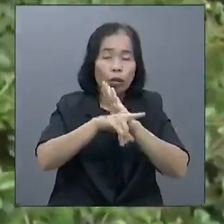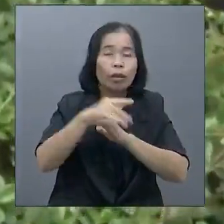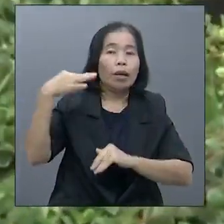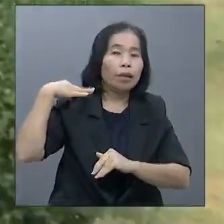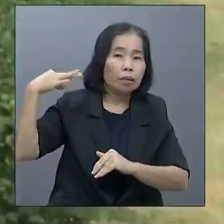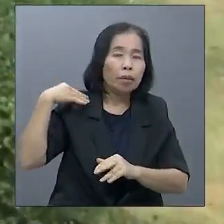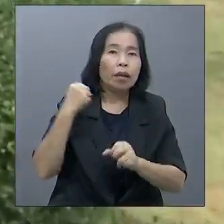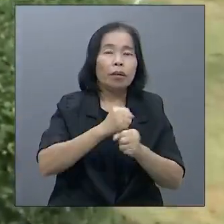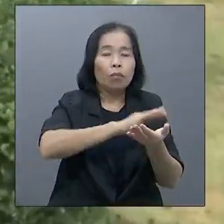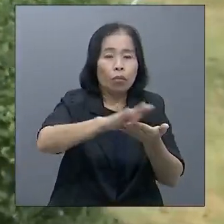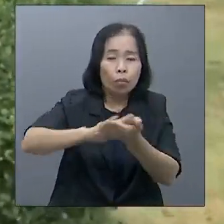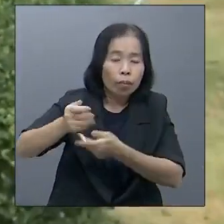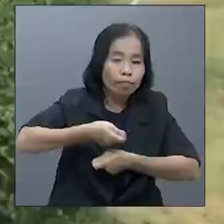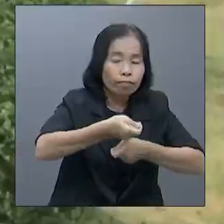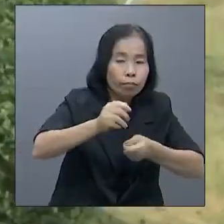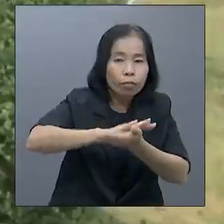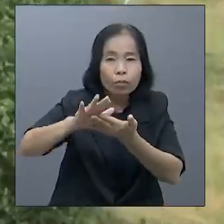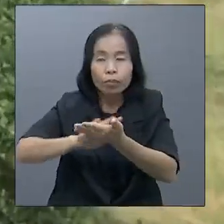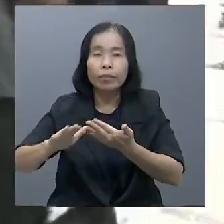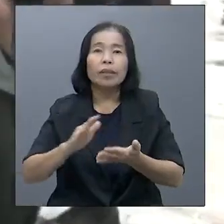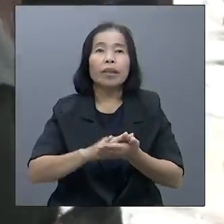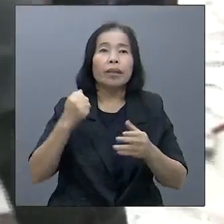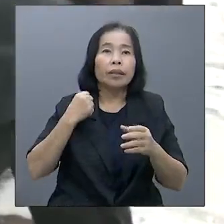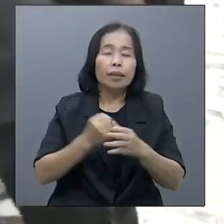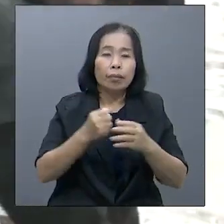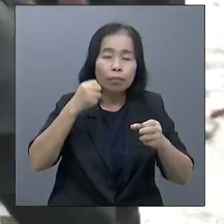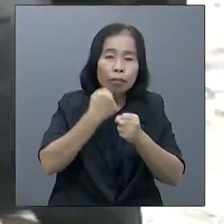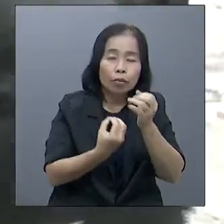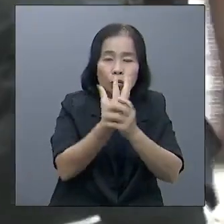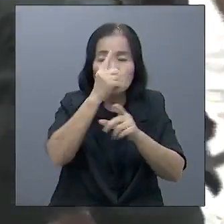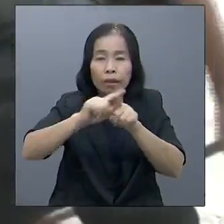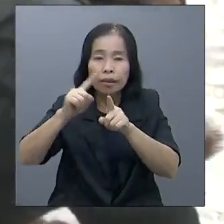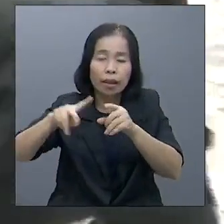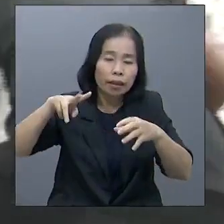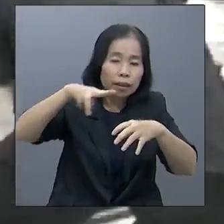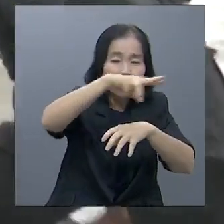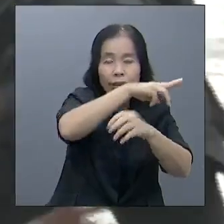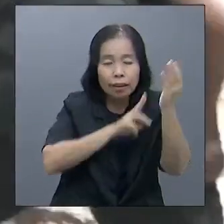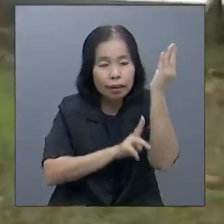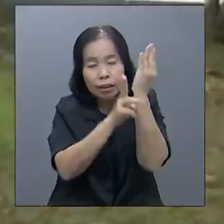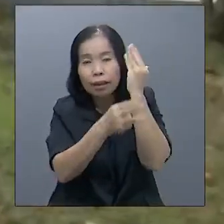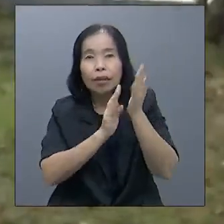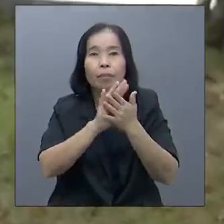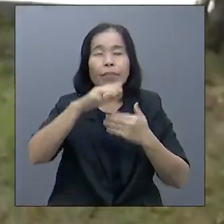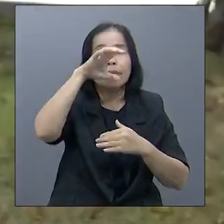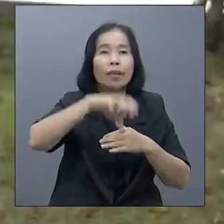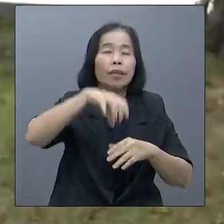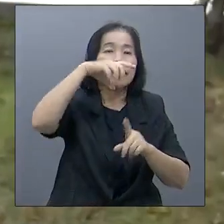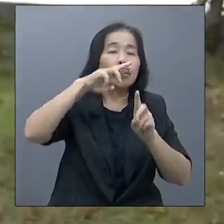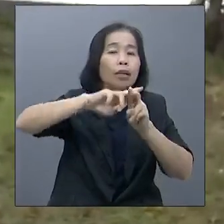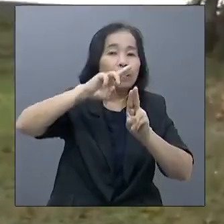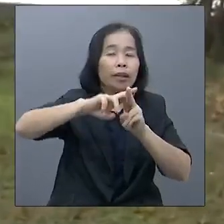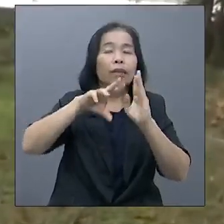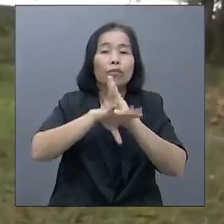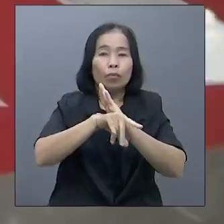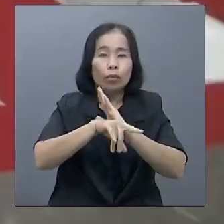ทำความสะอาดตัดกิ่งไม้บริเวณสวนเฉลิมพระเกียรติรัชกาลที่ 9และบริเวณด้านหน้าสำนักงานเหล่ากาชาตจังหวัดชลบุรี